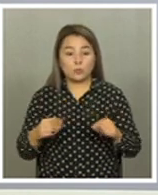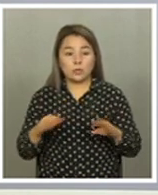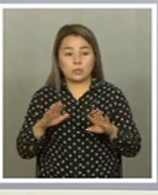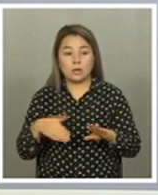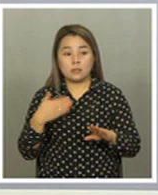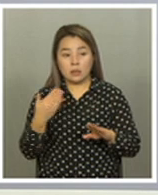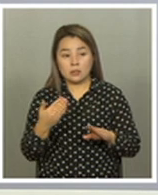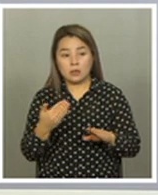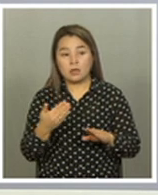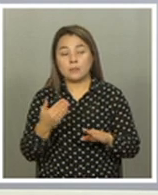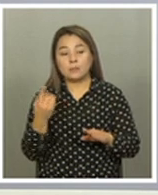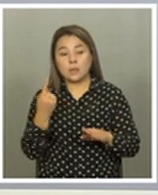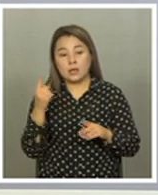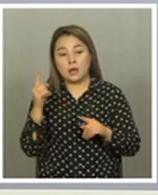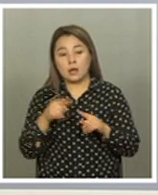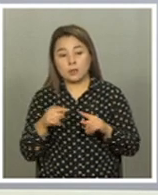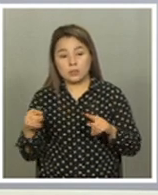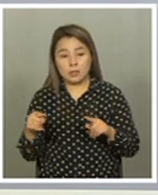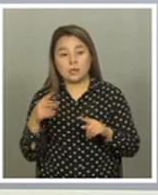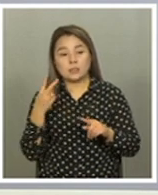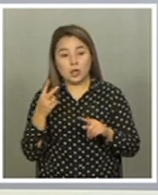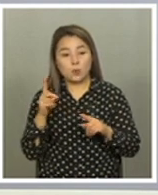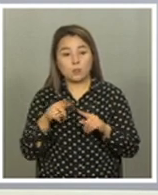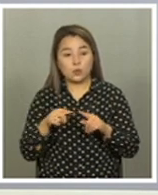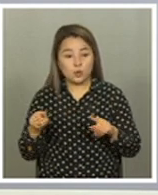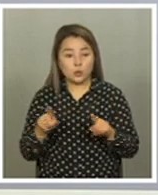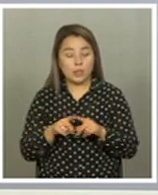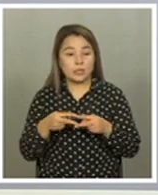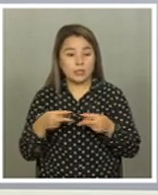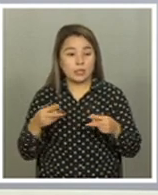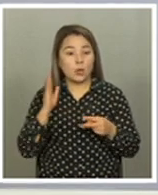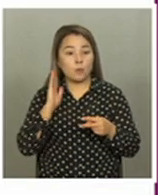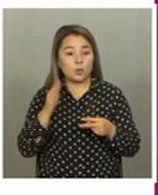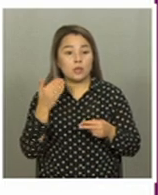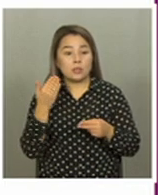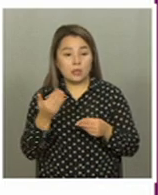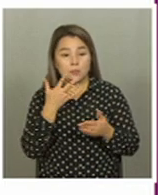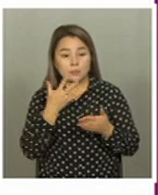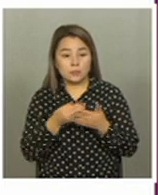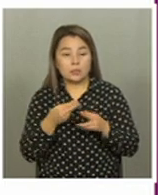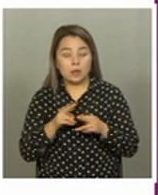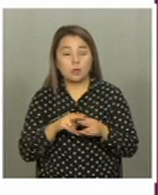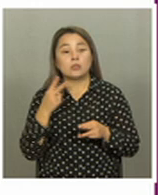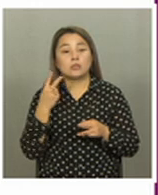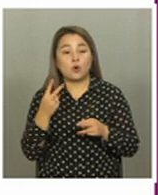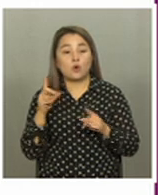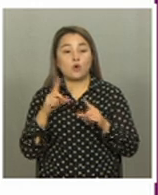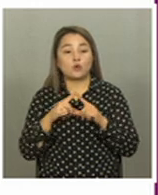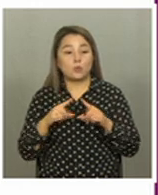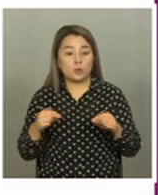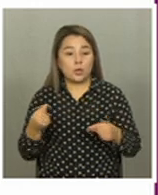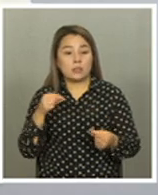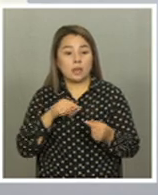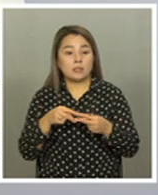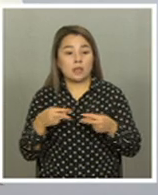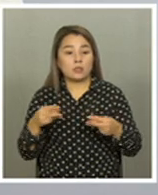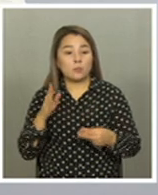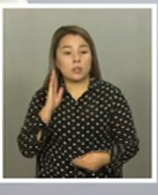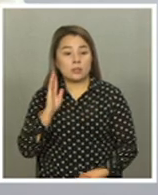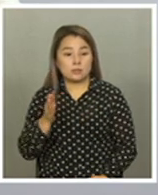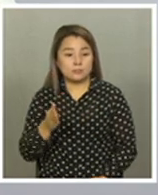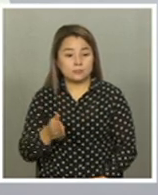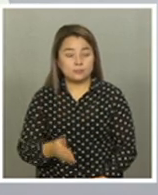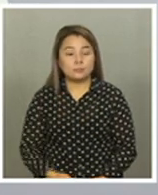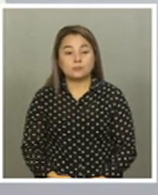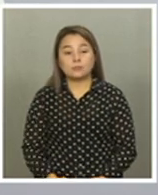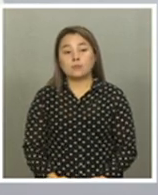мен оған іргелес екі бұрышына тең болса, онда бұл екі үшбұрыш өзара тең болады. Енді балалар,